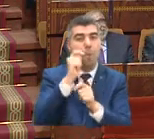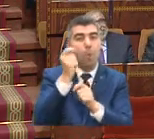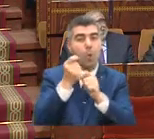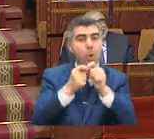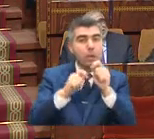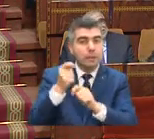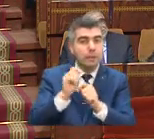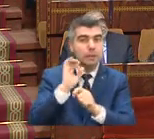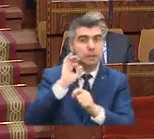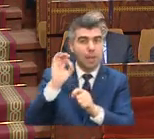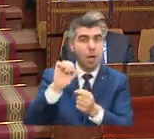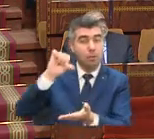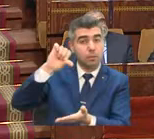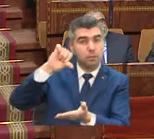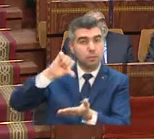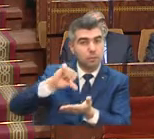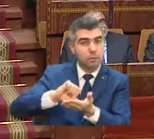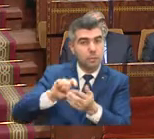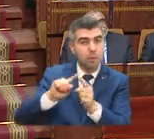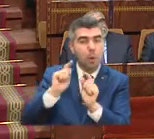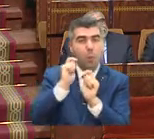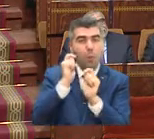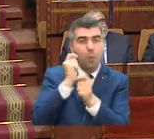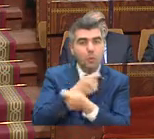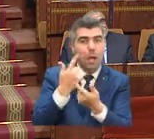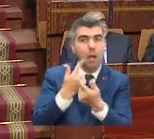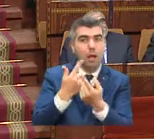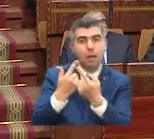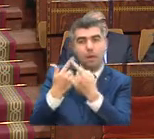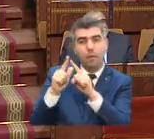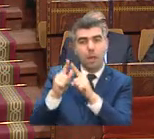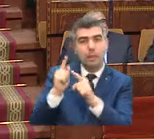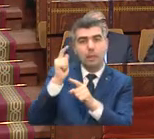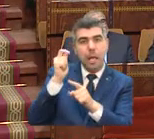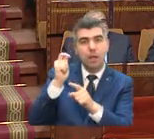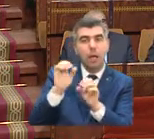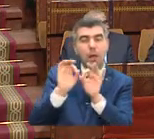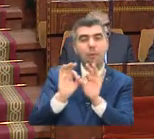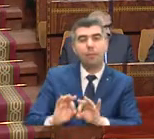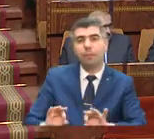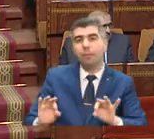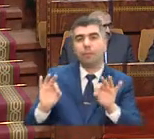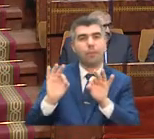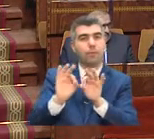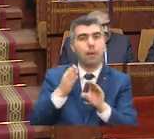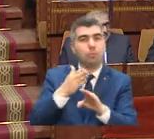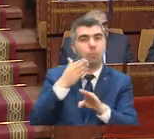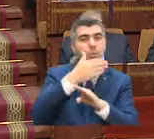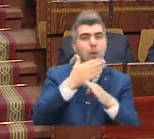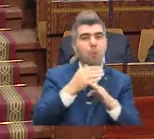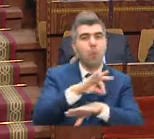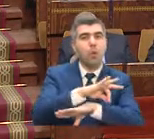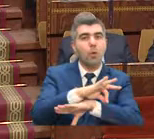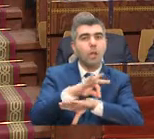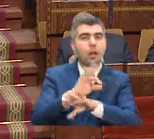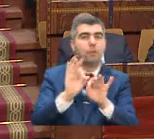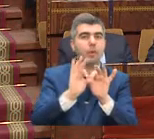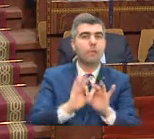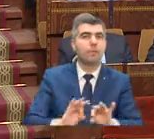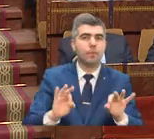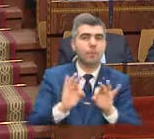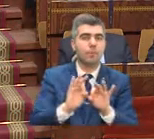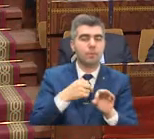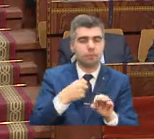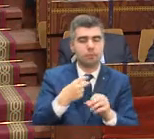طنجه واحد المجموعه ديال لي ماستر اللي ما كيعطيوش يعني الخريجين ديالهم ما كيكونش عندهم الحق يوجهوا الوظائف العموميه. وهذا كيسائل